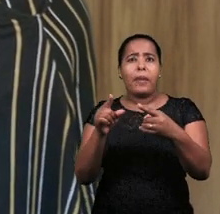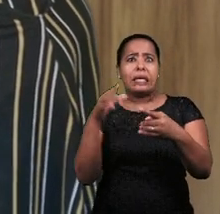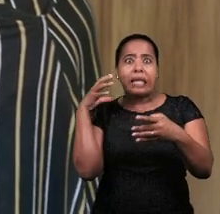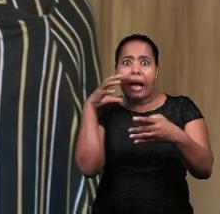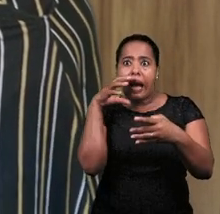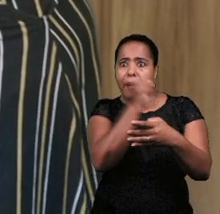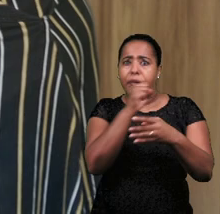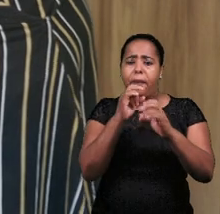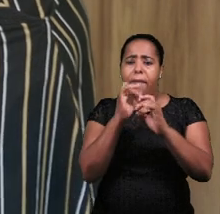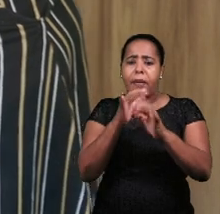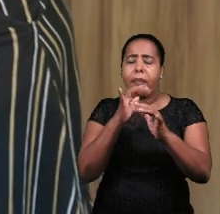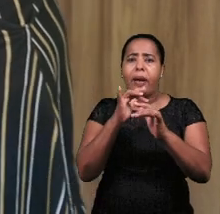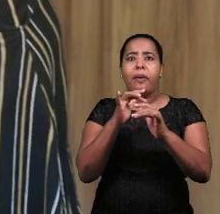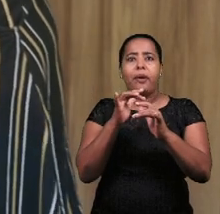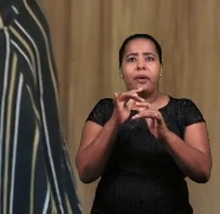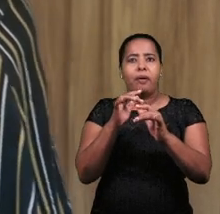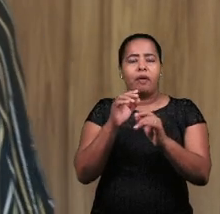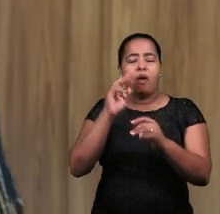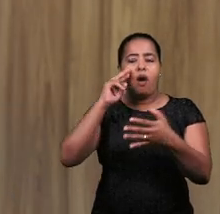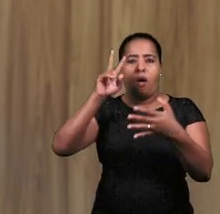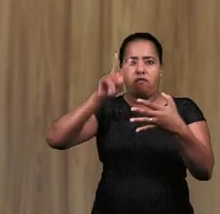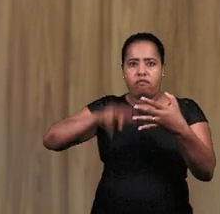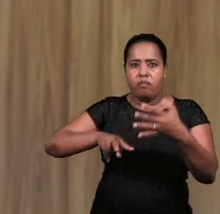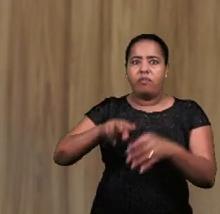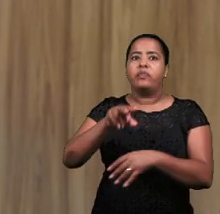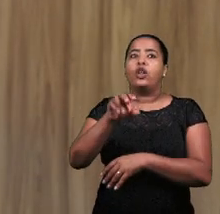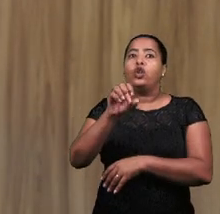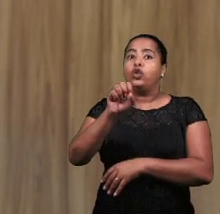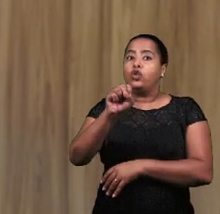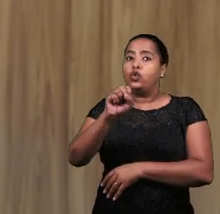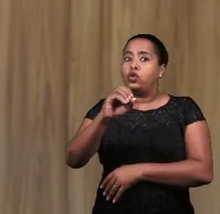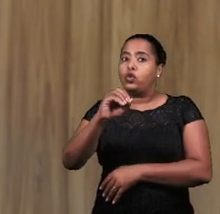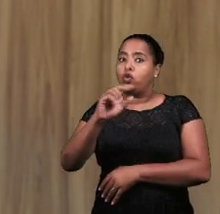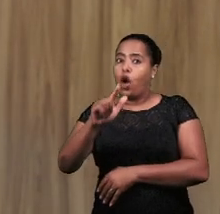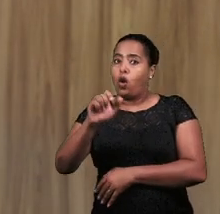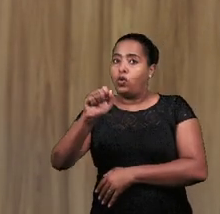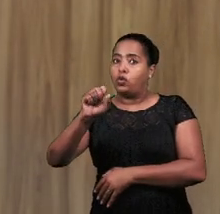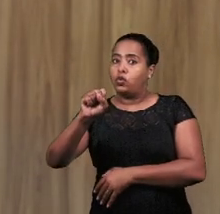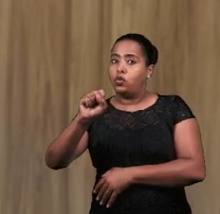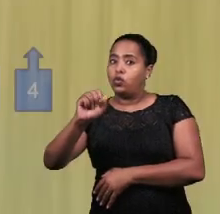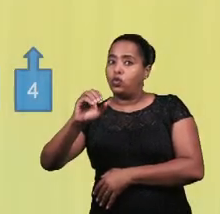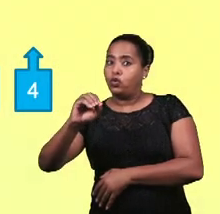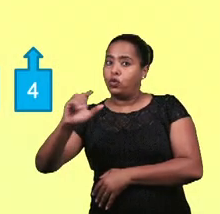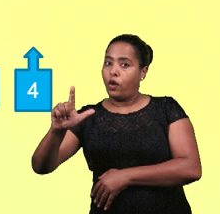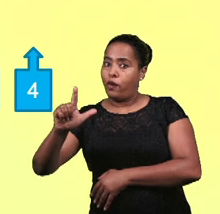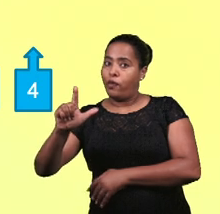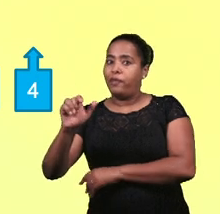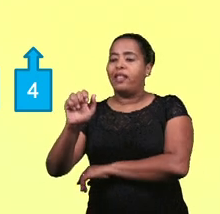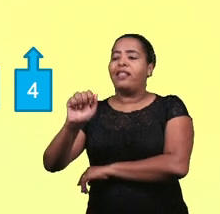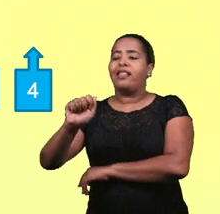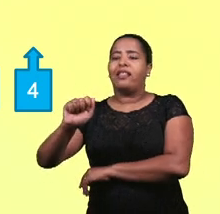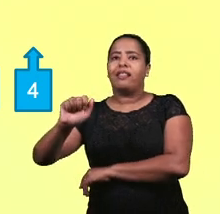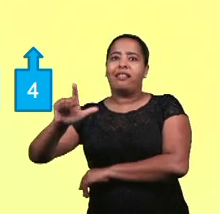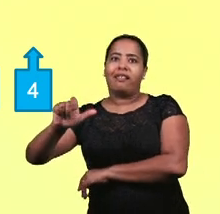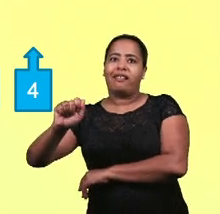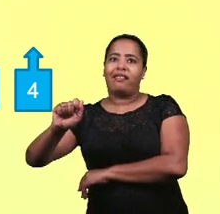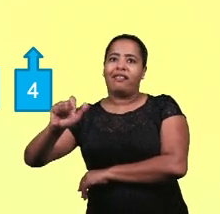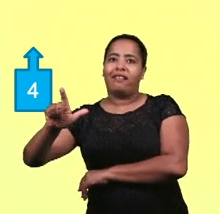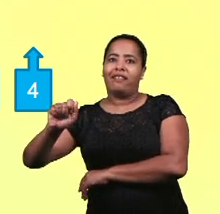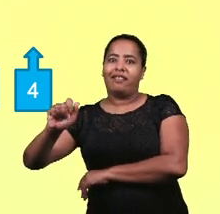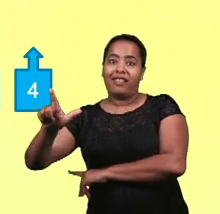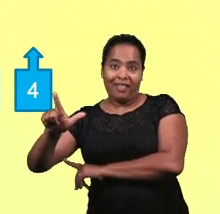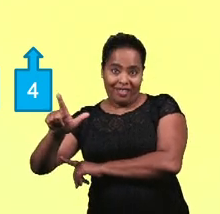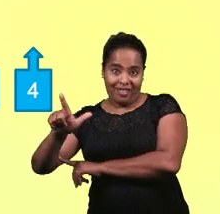rapidement. Nous allons lire donc les notes Sol, Sol, Sol, la, la,